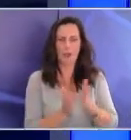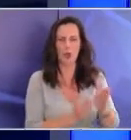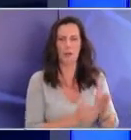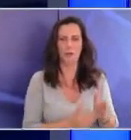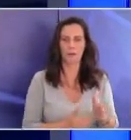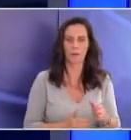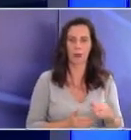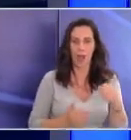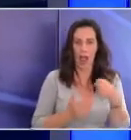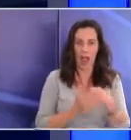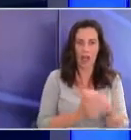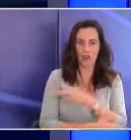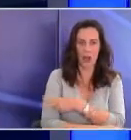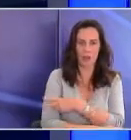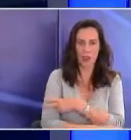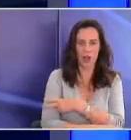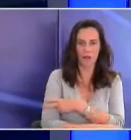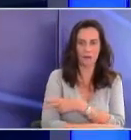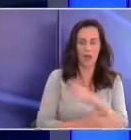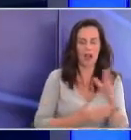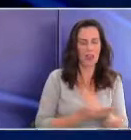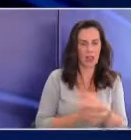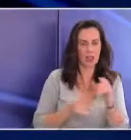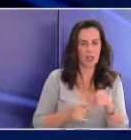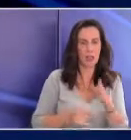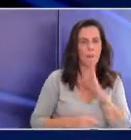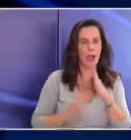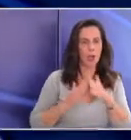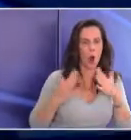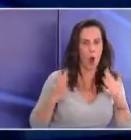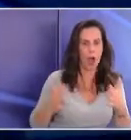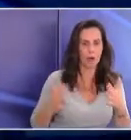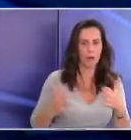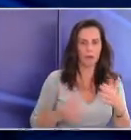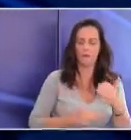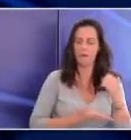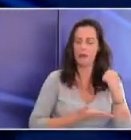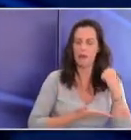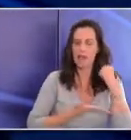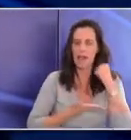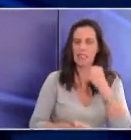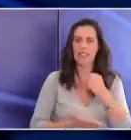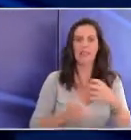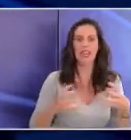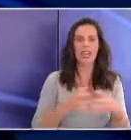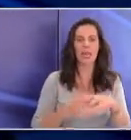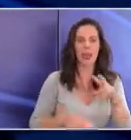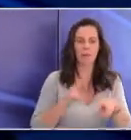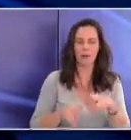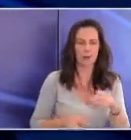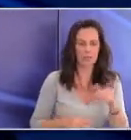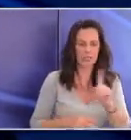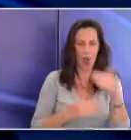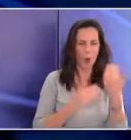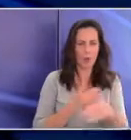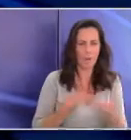עד שהמשטרה, בעצם המדינה, תחליט שבאמת שזה מכה, ותקצה את כל המשאבים ואת כל היחידות לטפל בזה, אנחנו לא נראה את זה